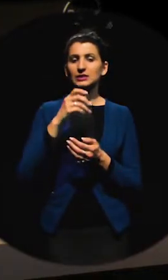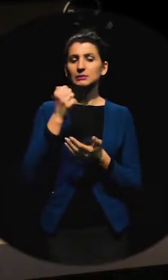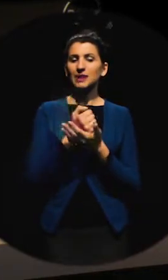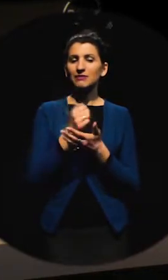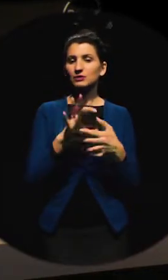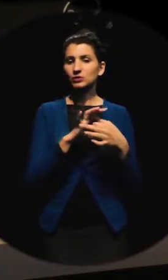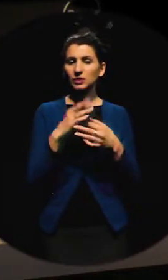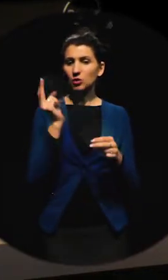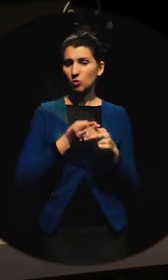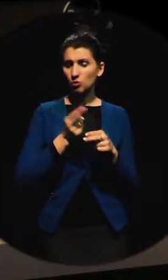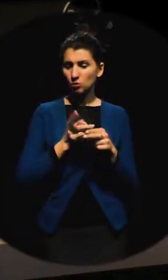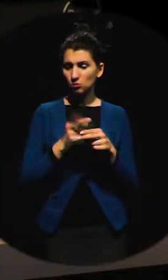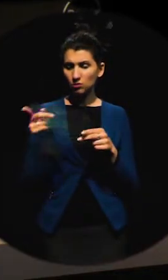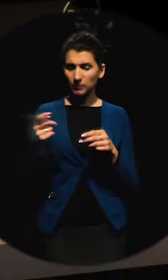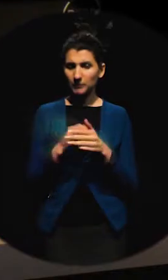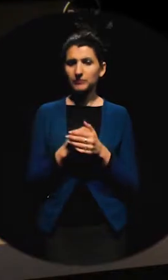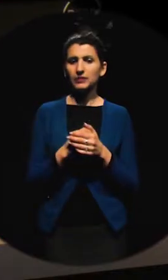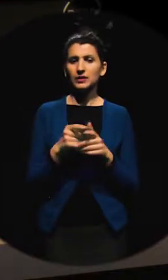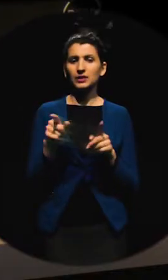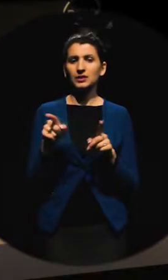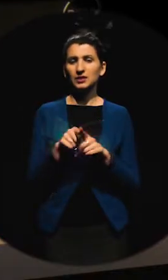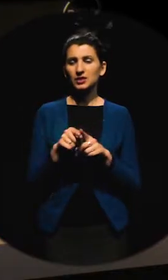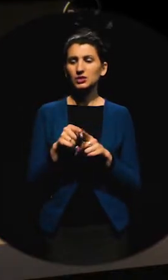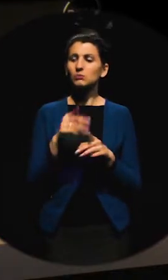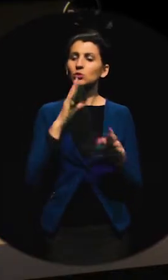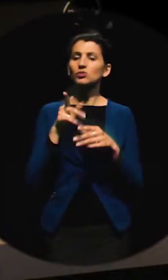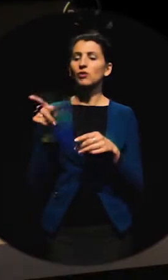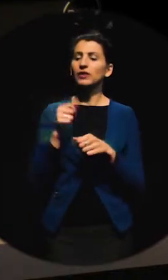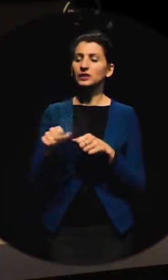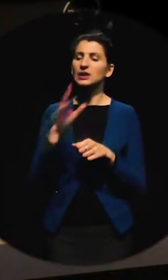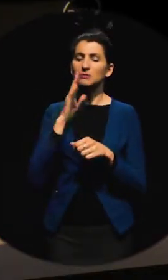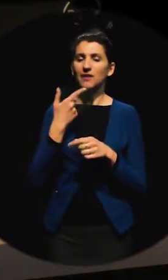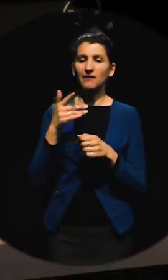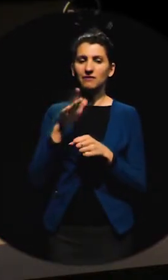chorobą, z pewną nieobliczalnością,